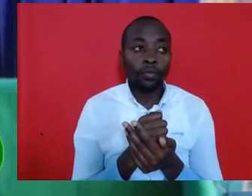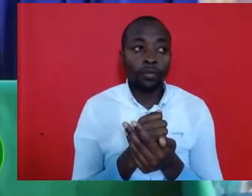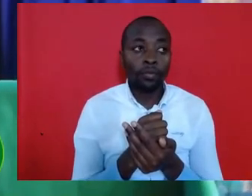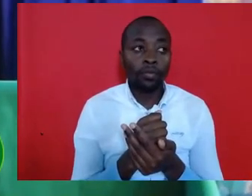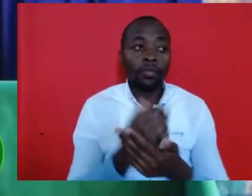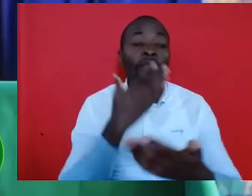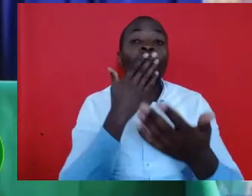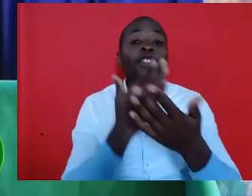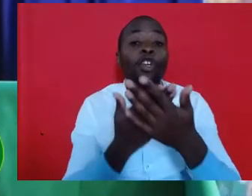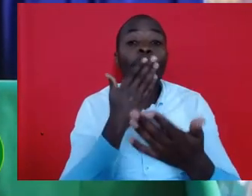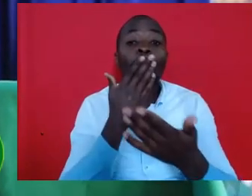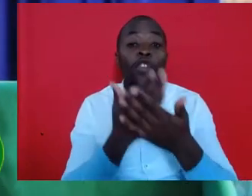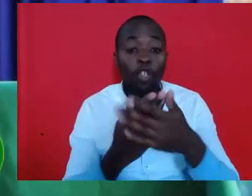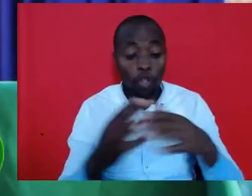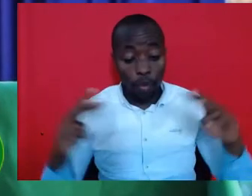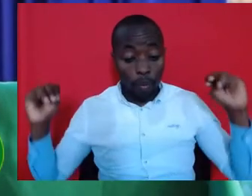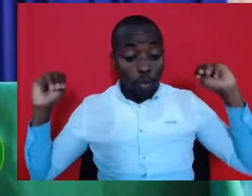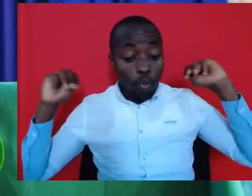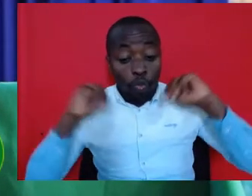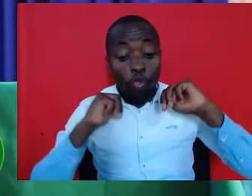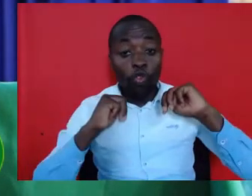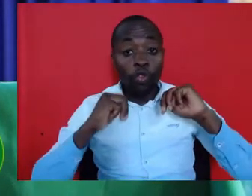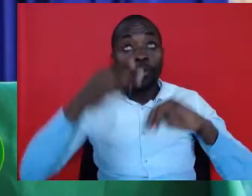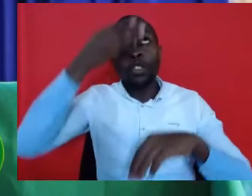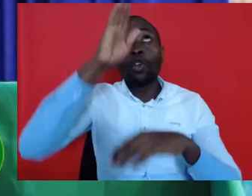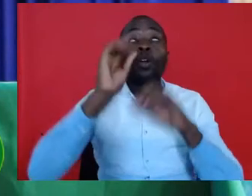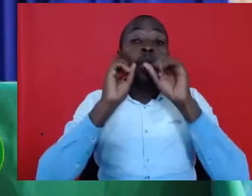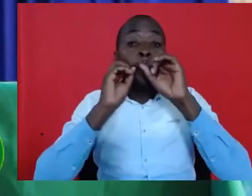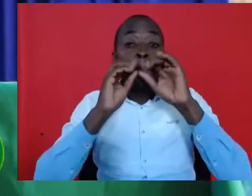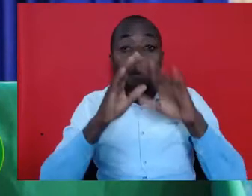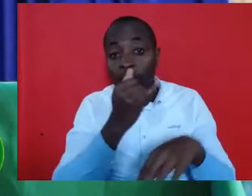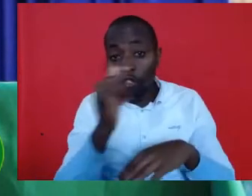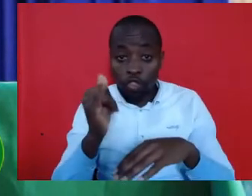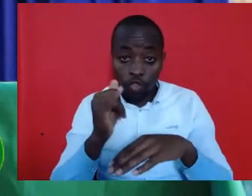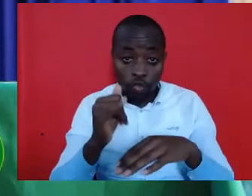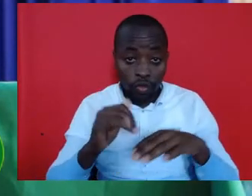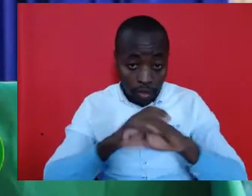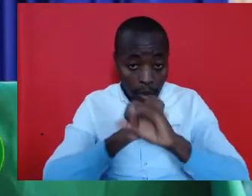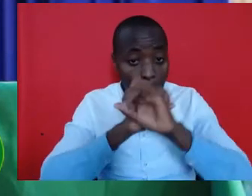Asante sana Canon Provost, Mwenyezi Mungu akubariki unapoendelea kuieneza injili yake.